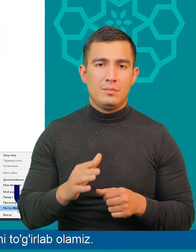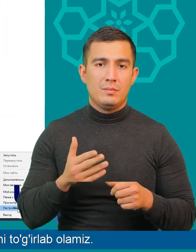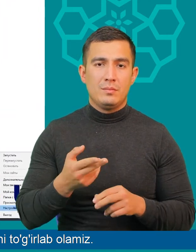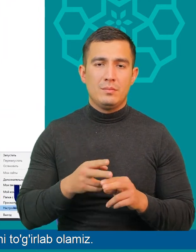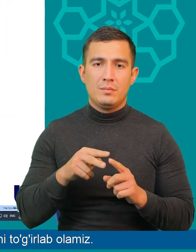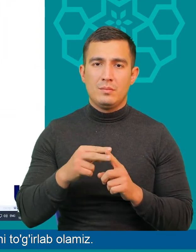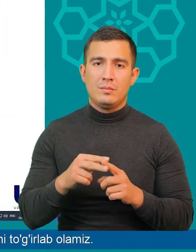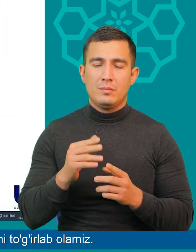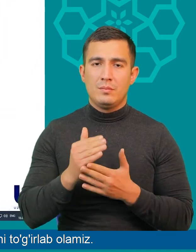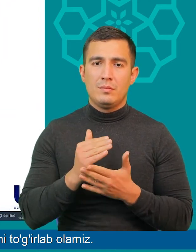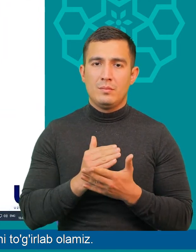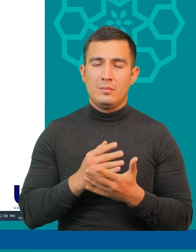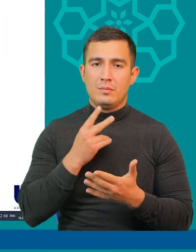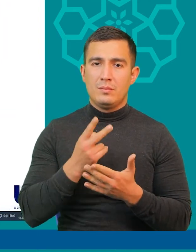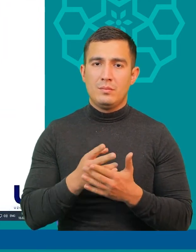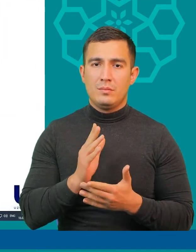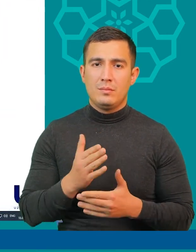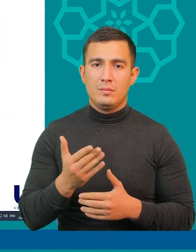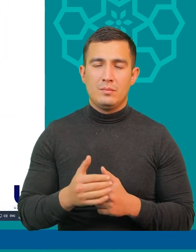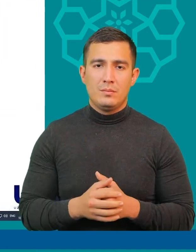sozlamalar bo'limini to'g'rilab olamiz.